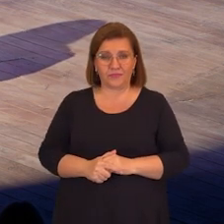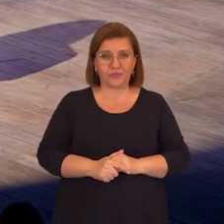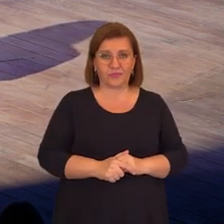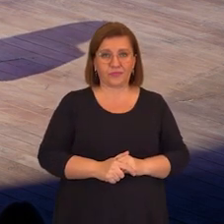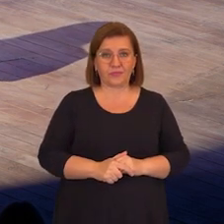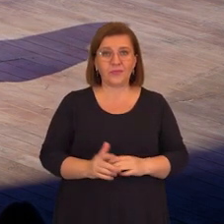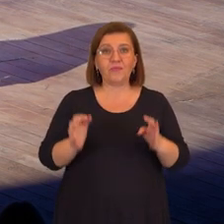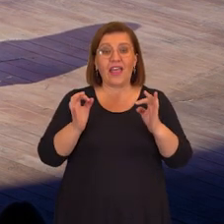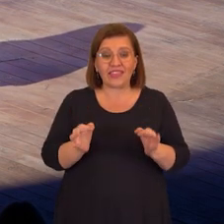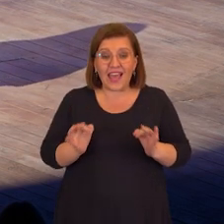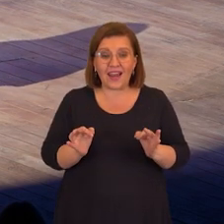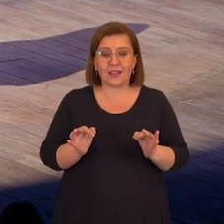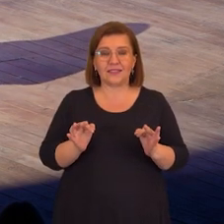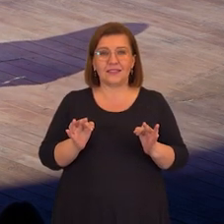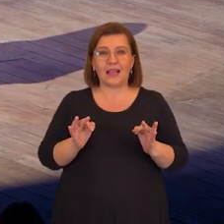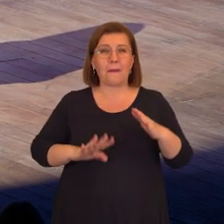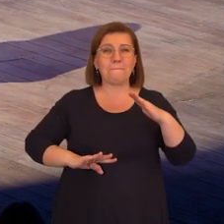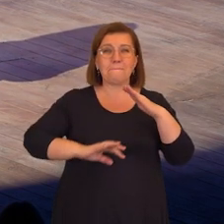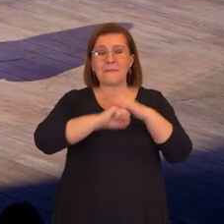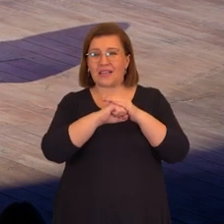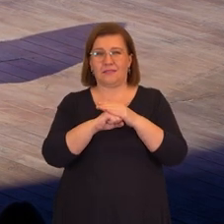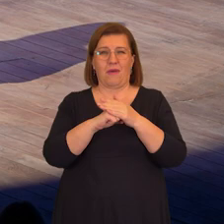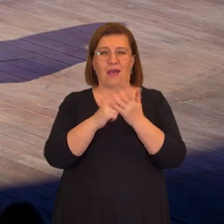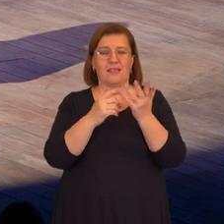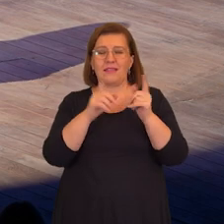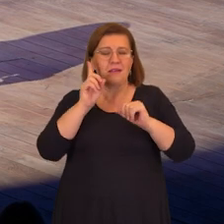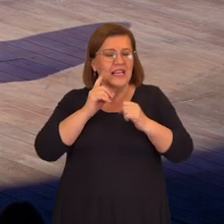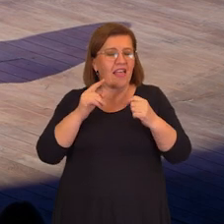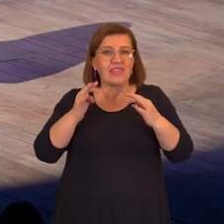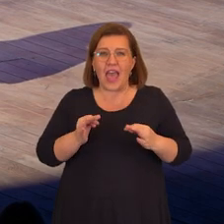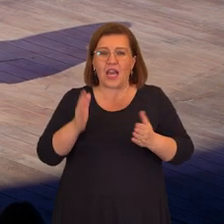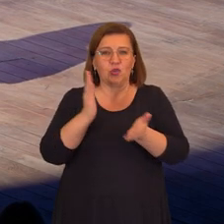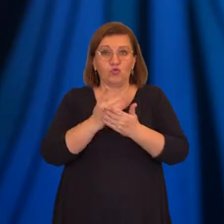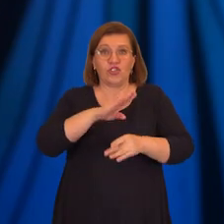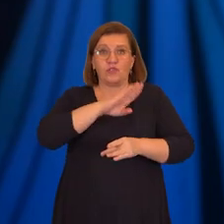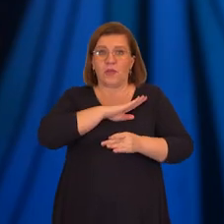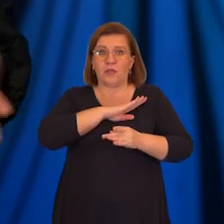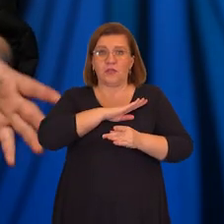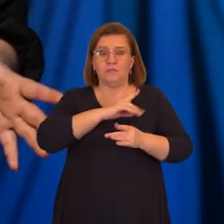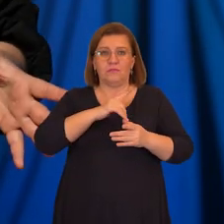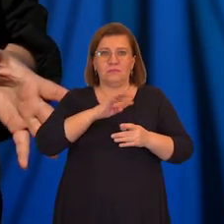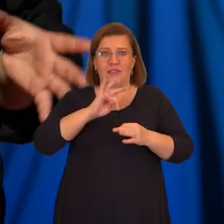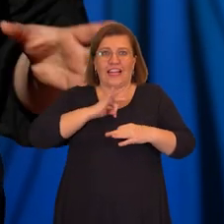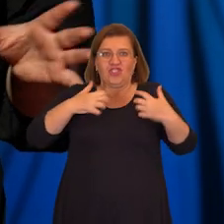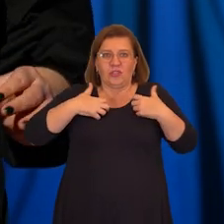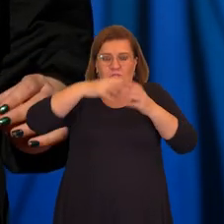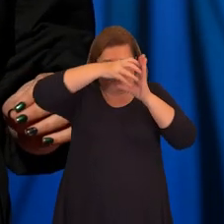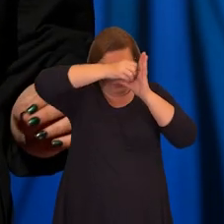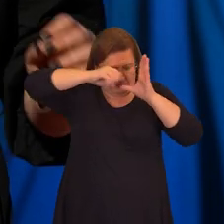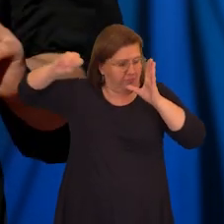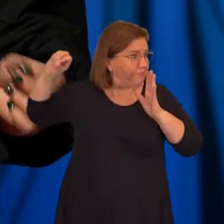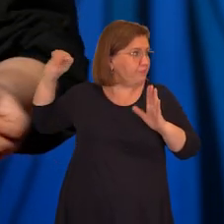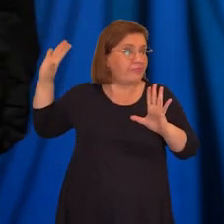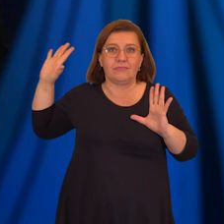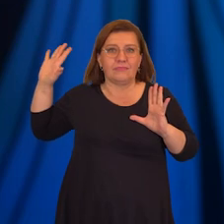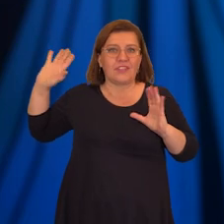W tej chwili maksymalnie wypaliśmy śmierć z naszego życia. Znacie ten dyskomfort,